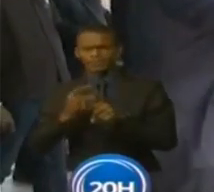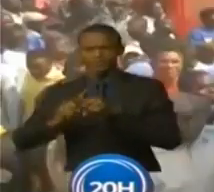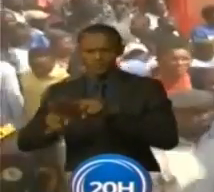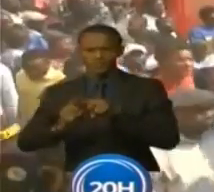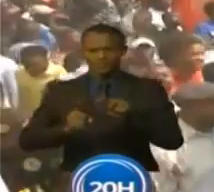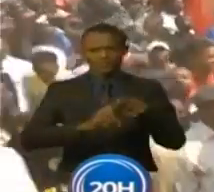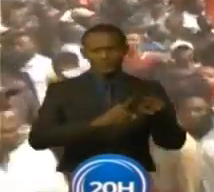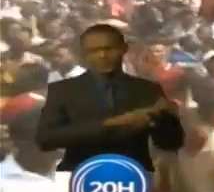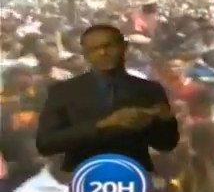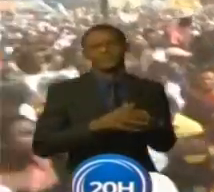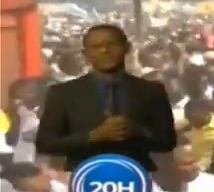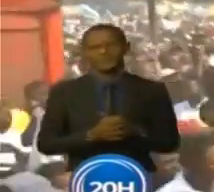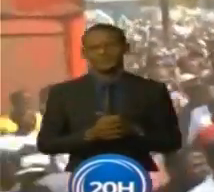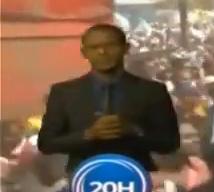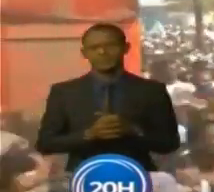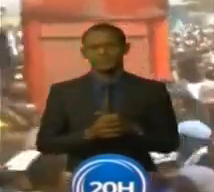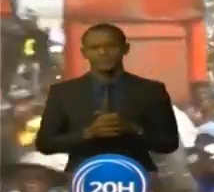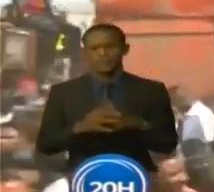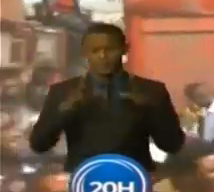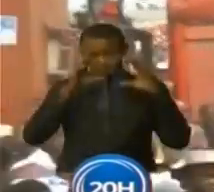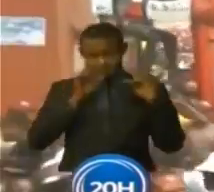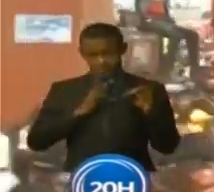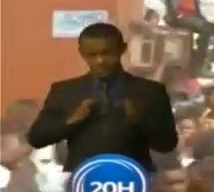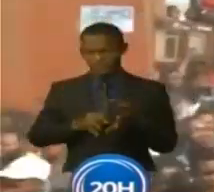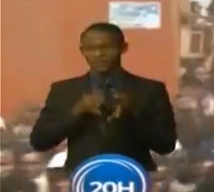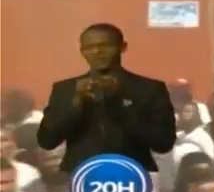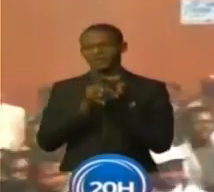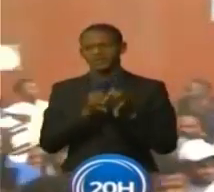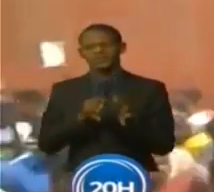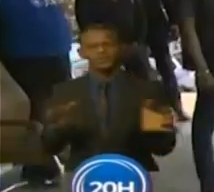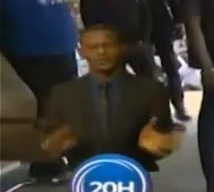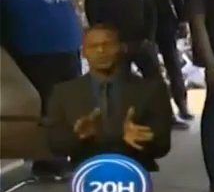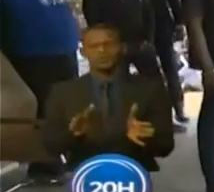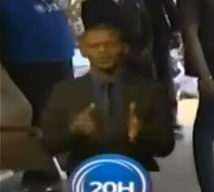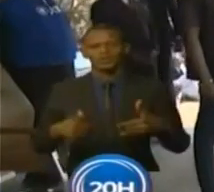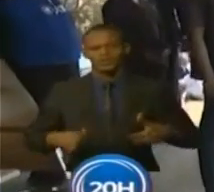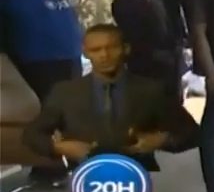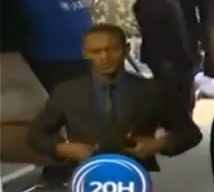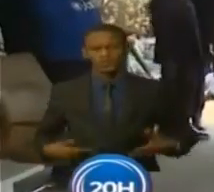jeunes à s'unir et à promouvoir l'unité en parlant d'une seule voix.